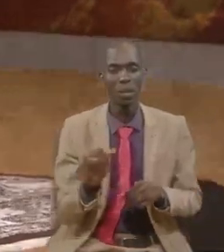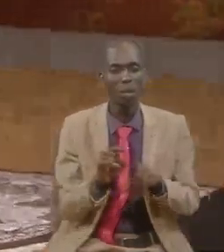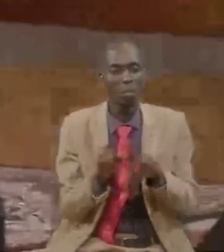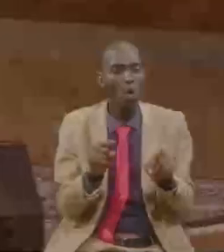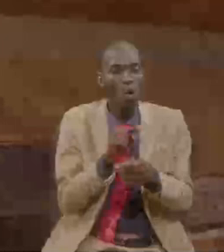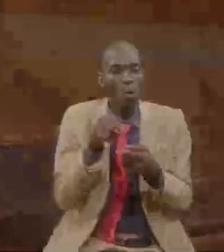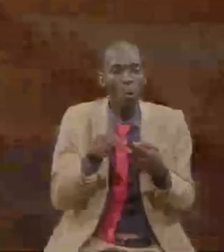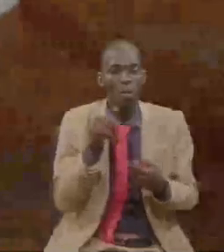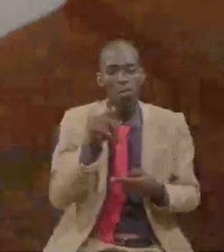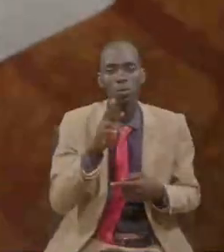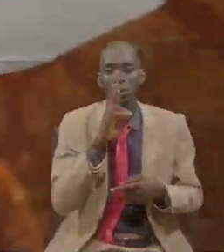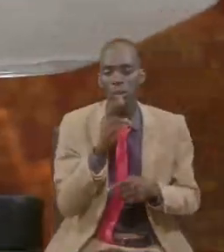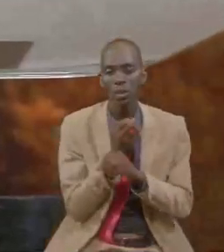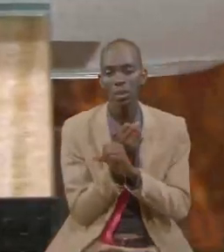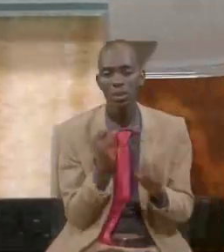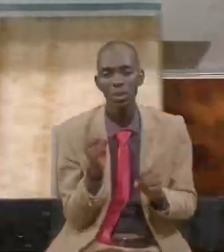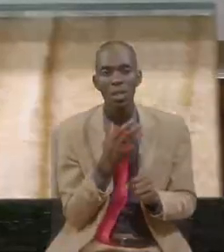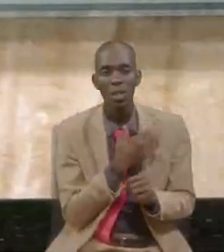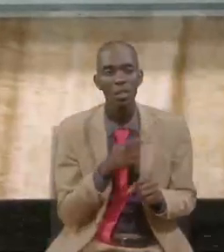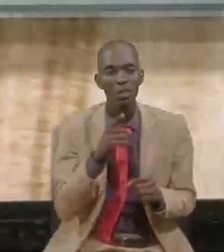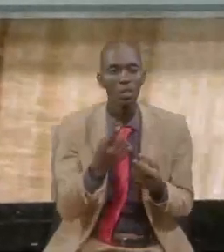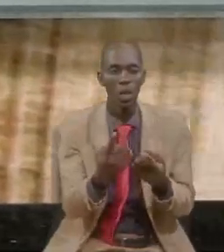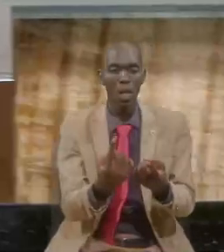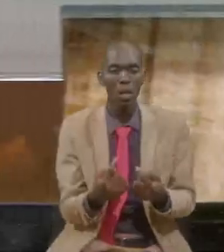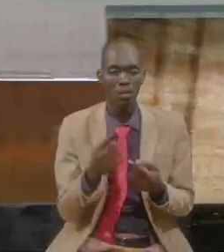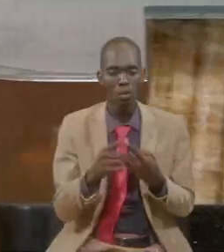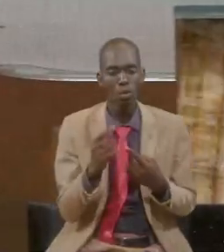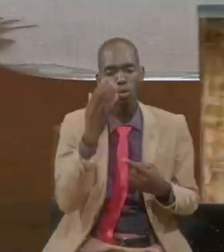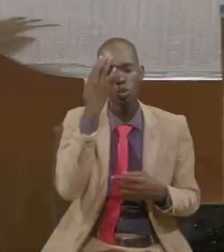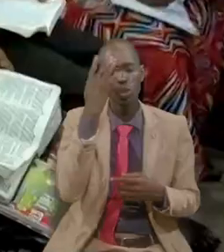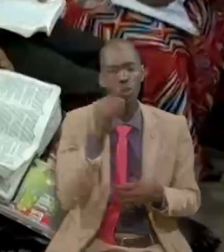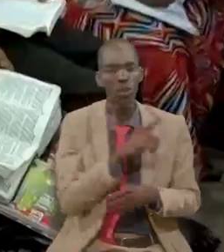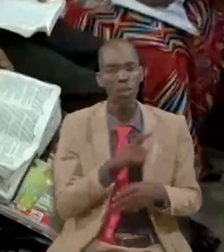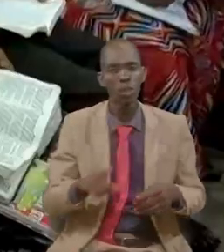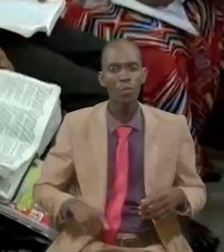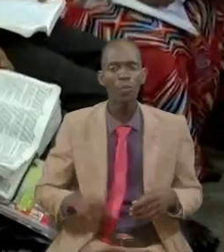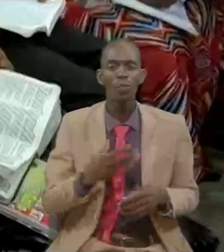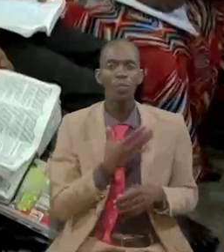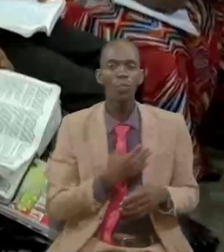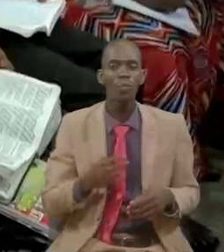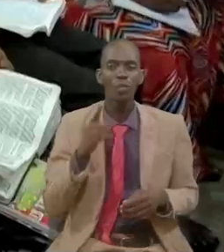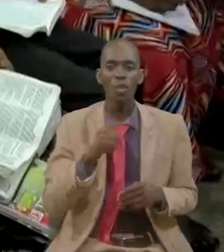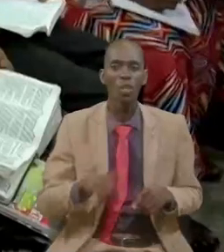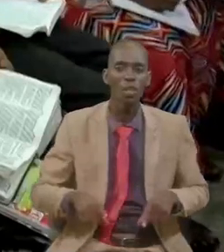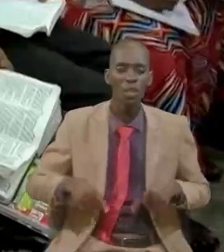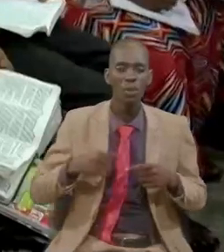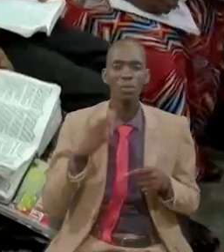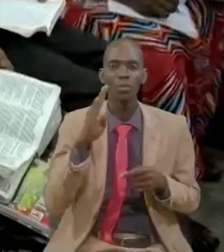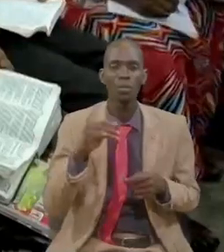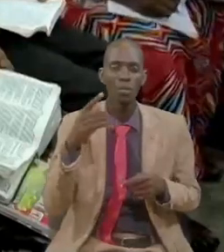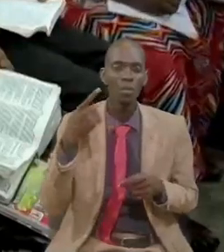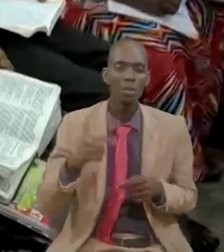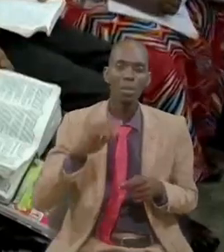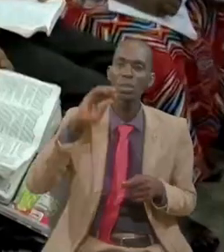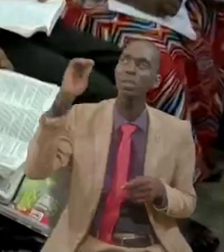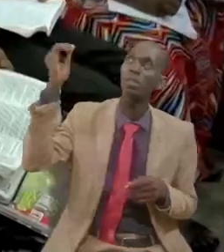de la société. Ils ne sont pas encore nés de nouveau. Mais si vous êtes nés de nouveau, vous êtes venu connaître le Seigneur. Vous vivez par